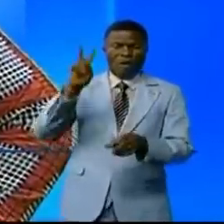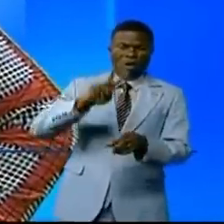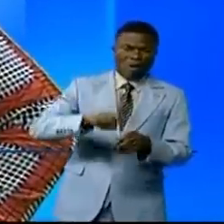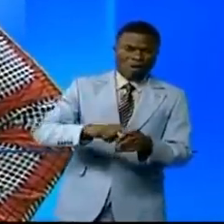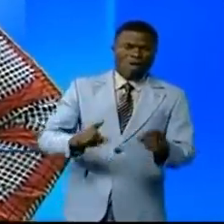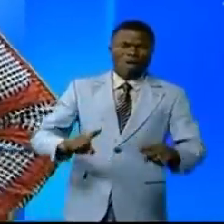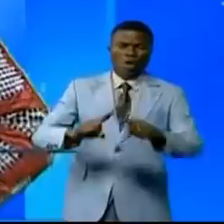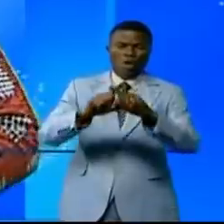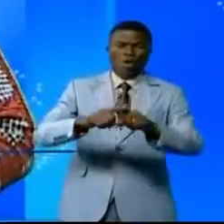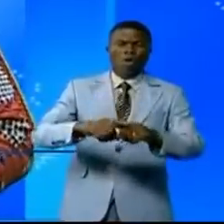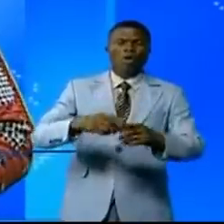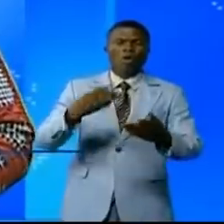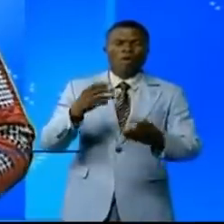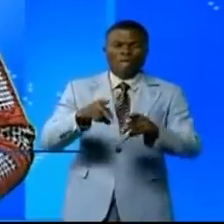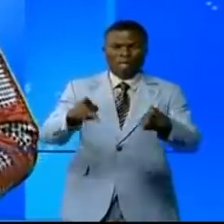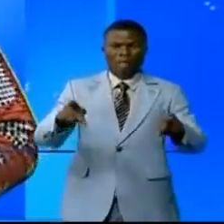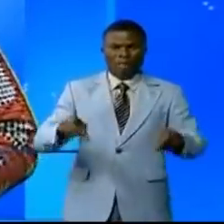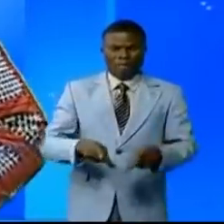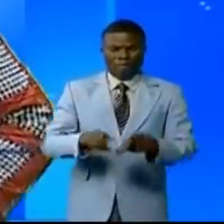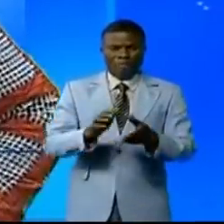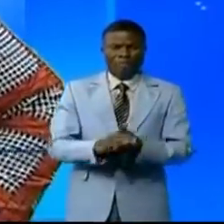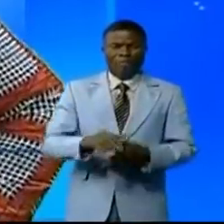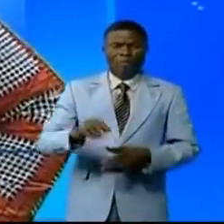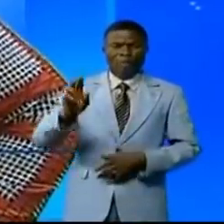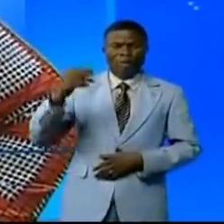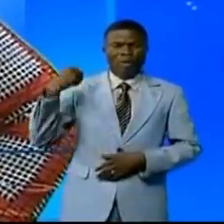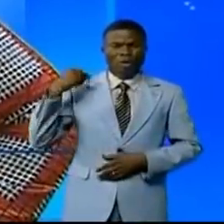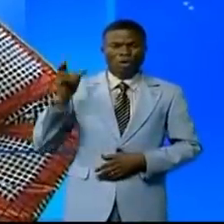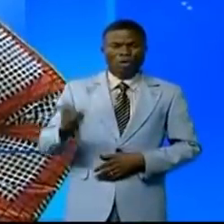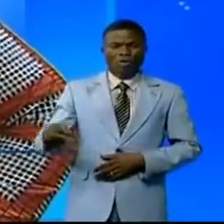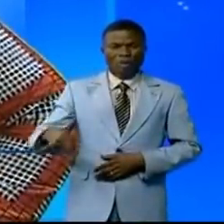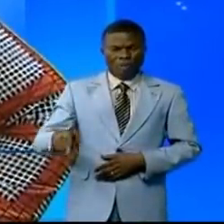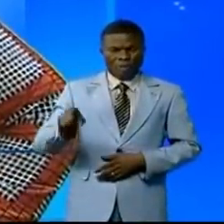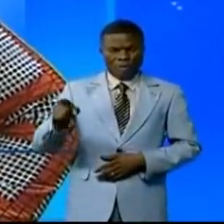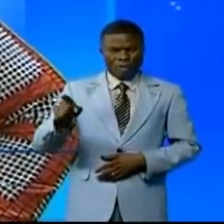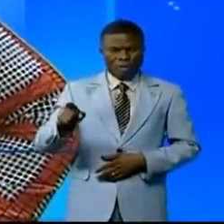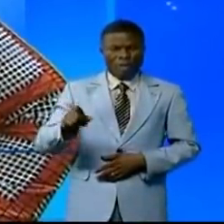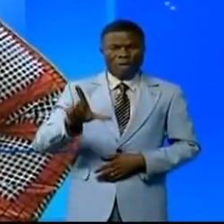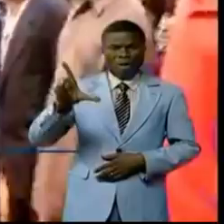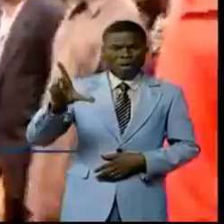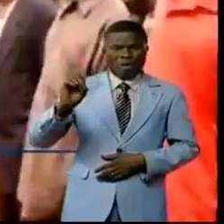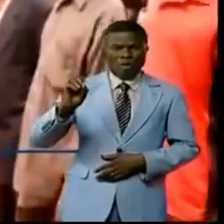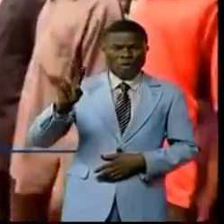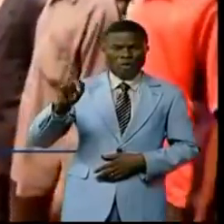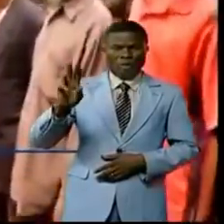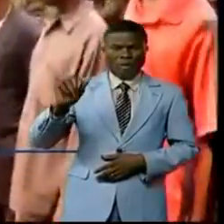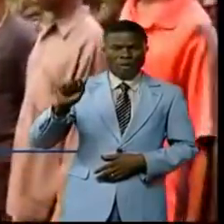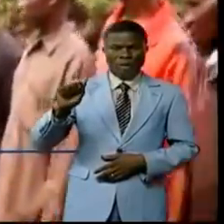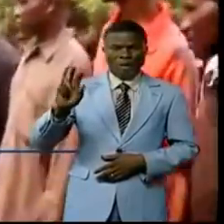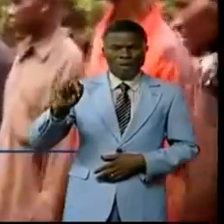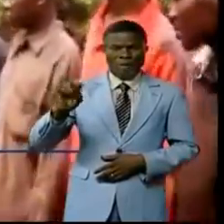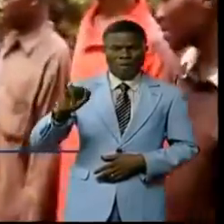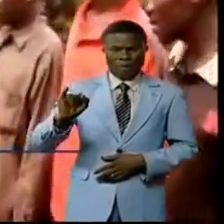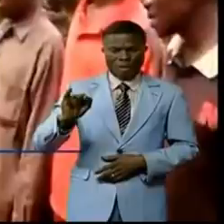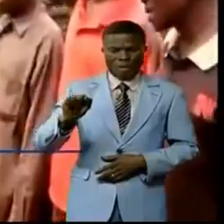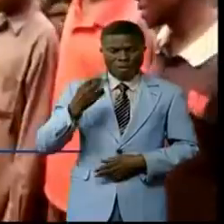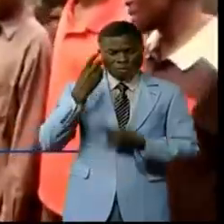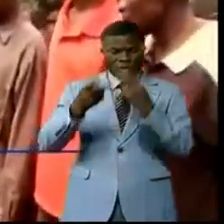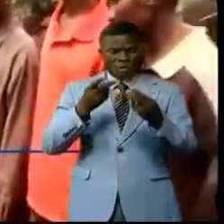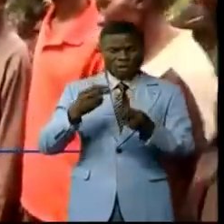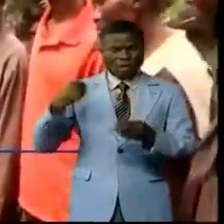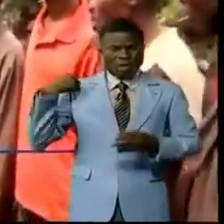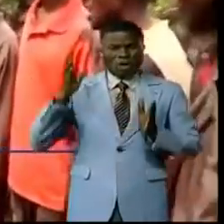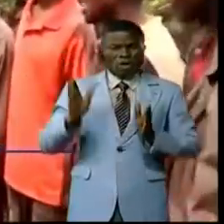conflits fonciers en Gandajika par le gouverneur de province de Lomami. D'une visite de courtoisie que le